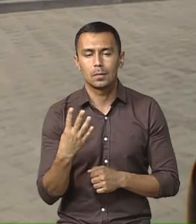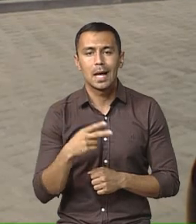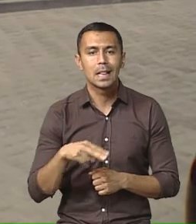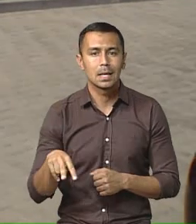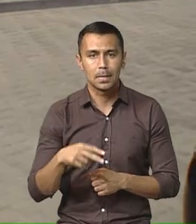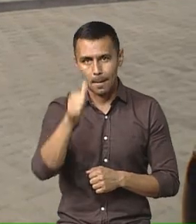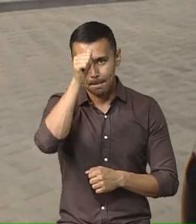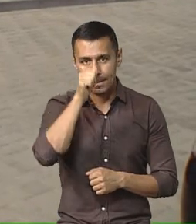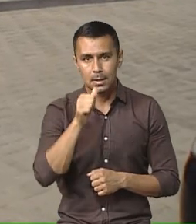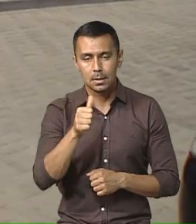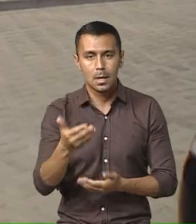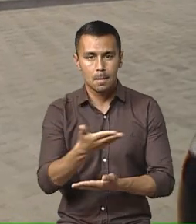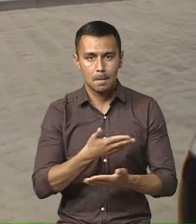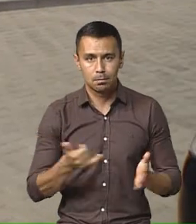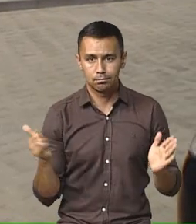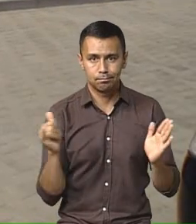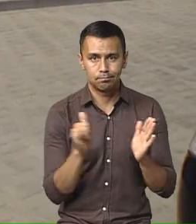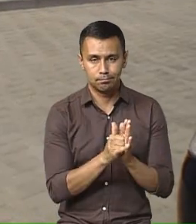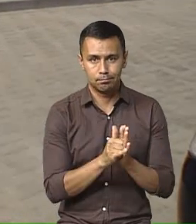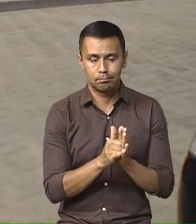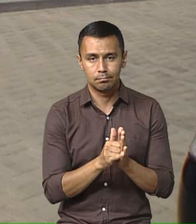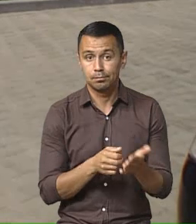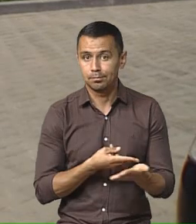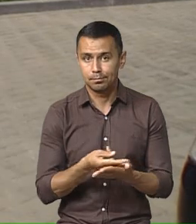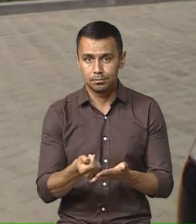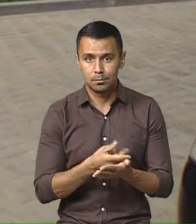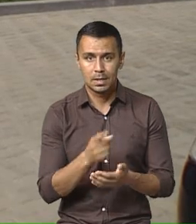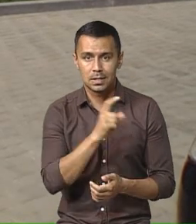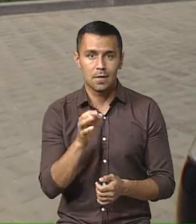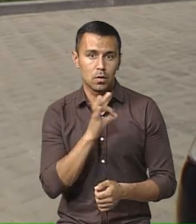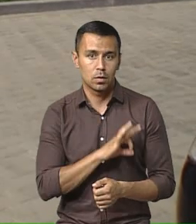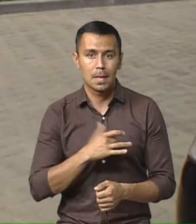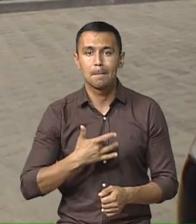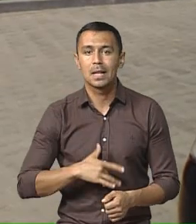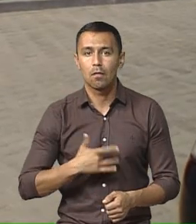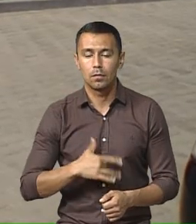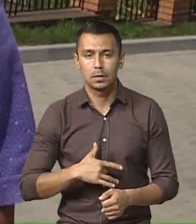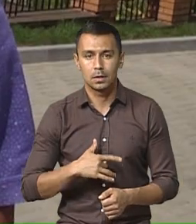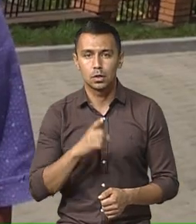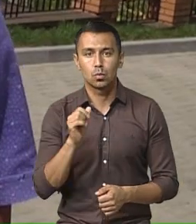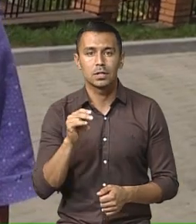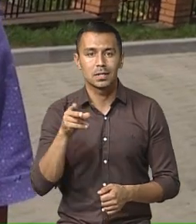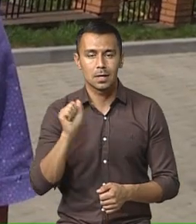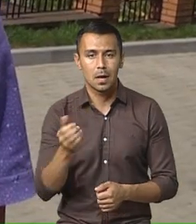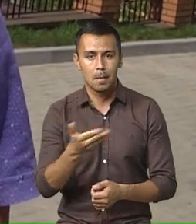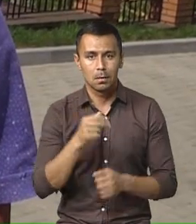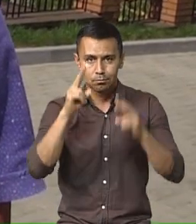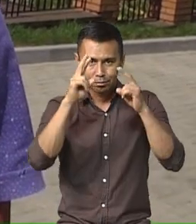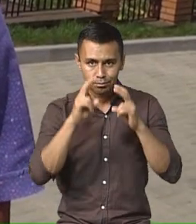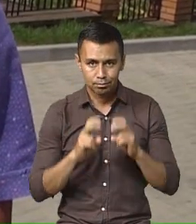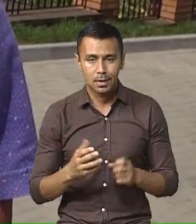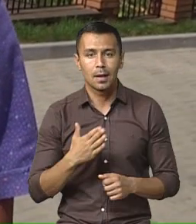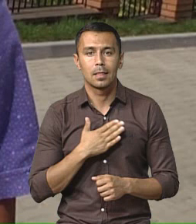липня ми встановили плату за використання мінеральної води з Бручанської. Ми проаналізували